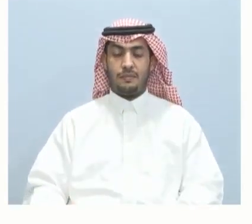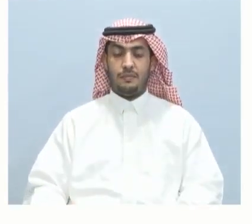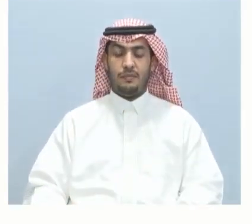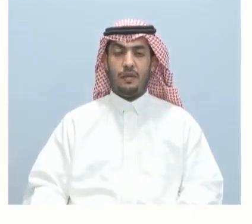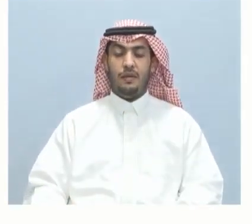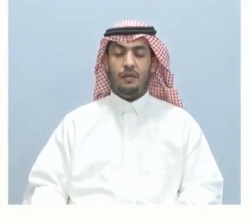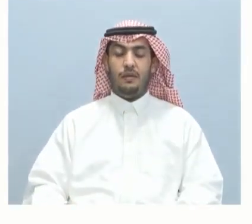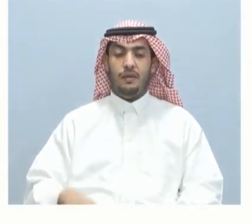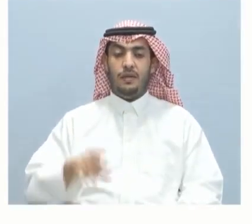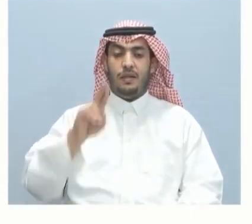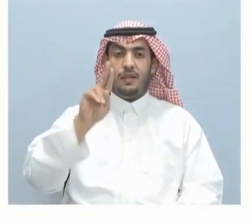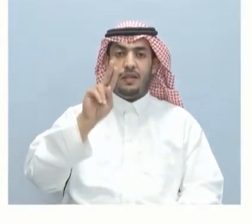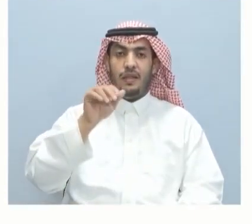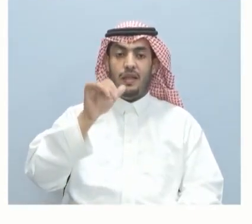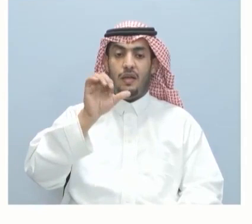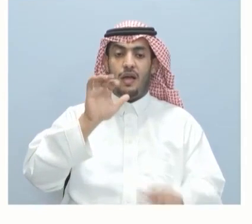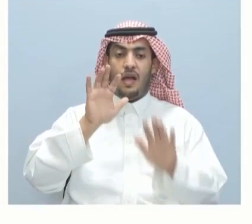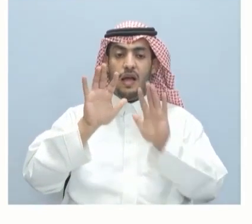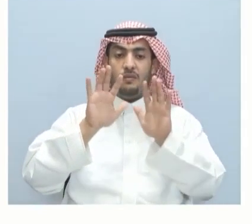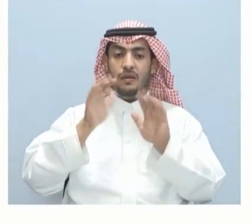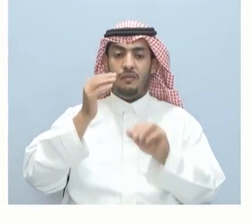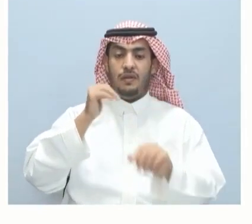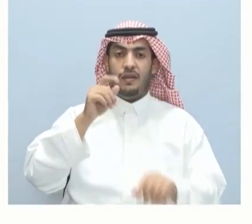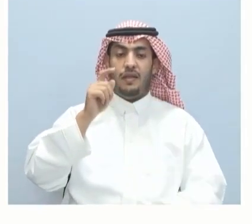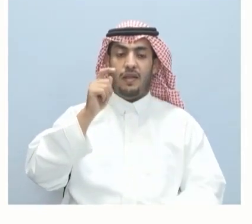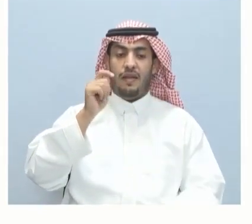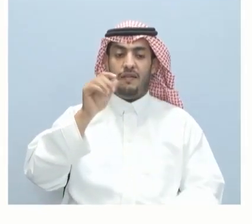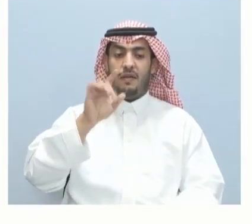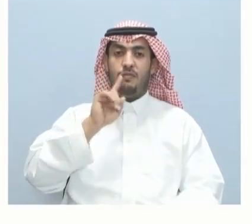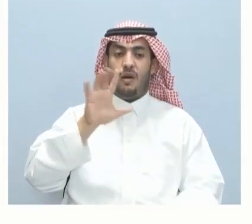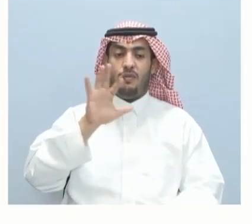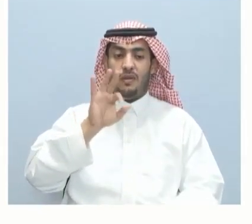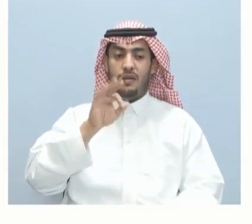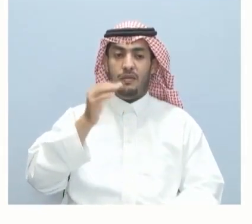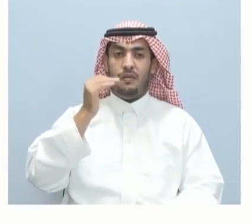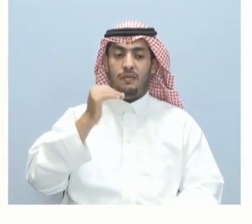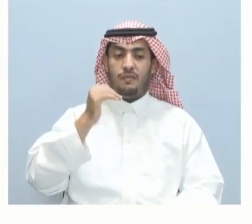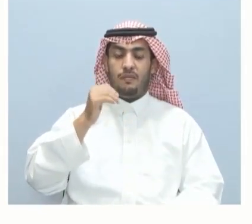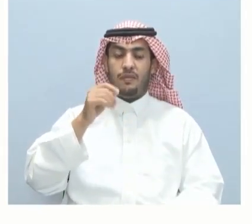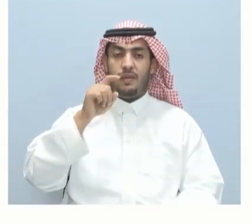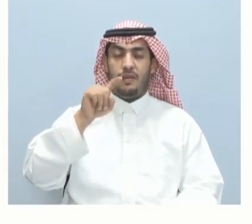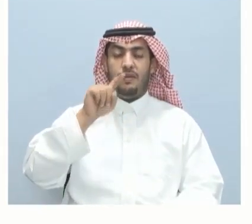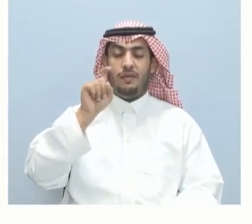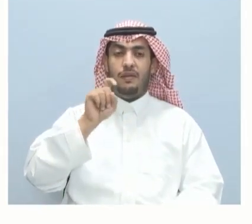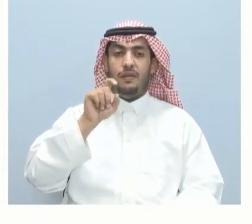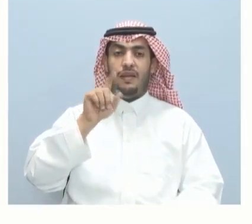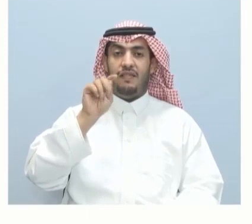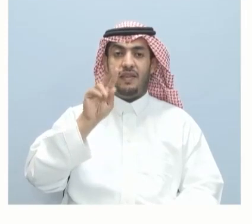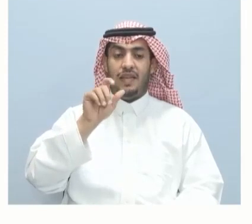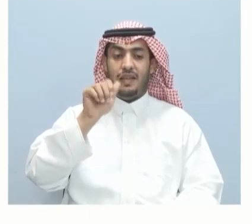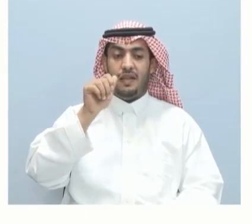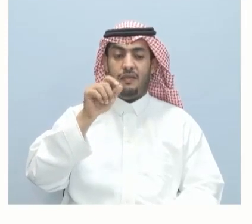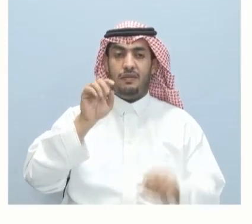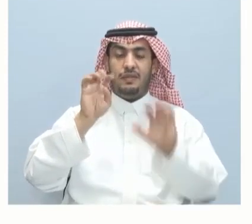الموجوده التاو كم 55 الاف 135 الار مطلوبه وبما انه لم يذكر قيمه الثيتا اذا